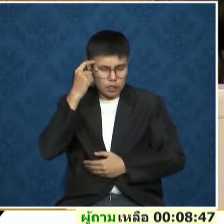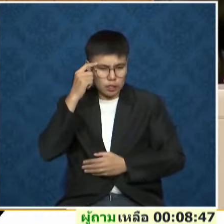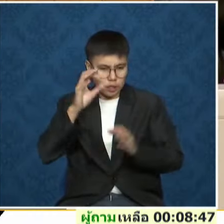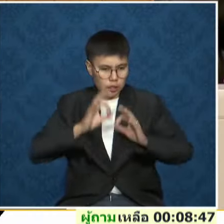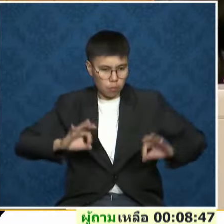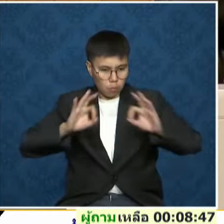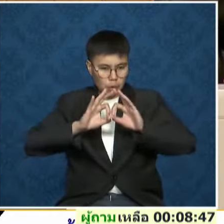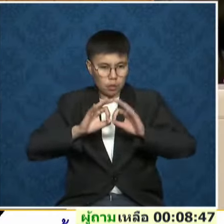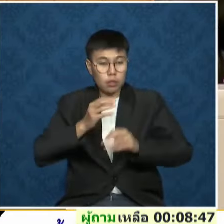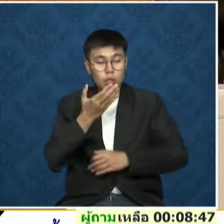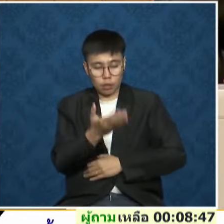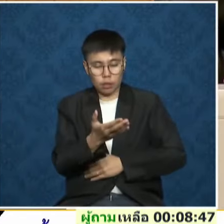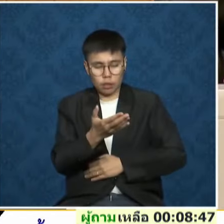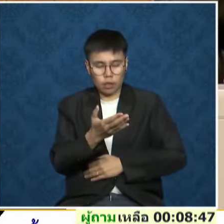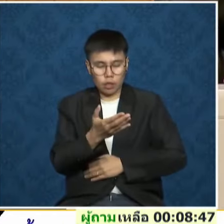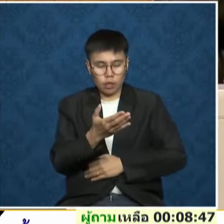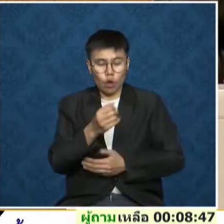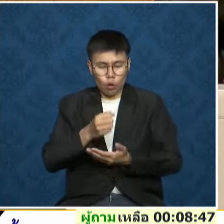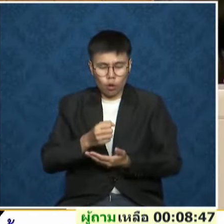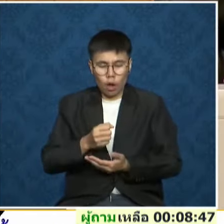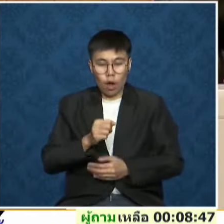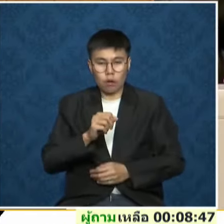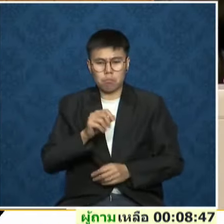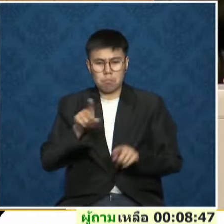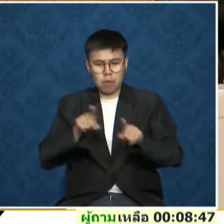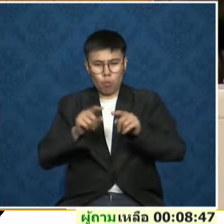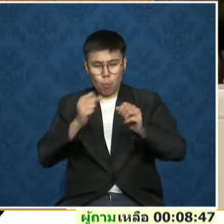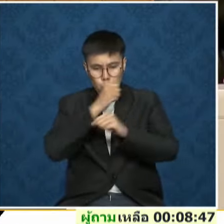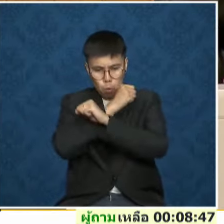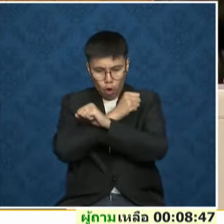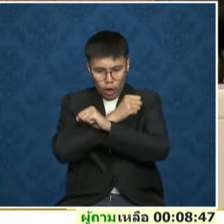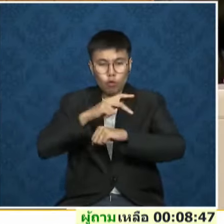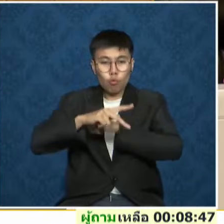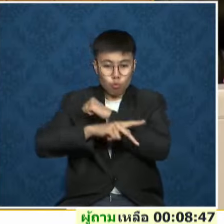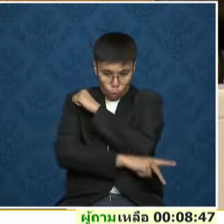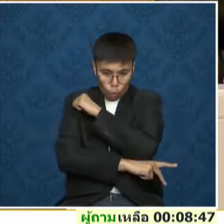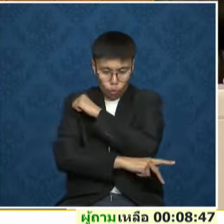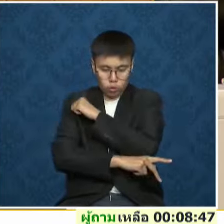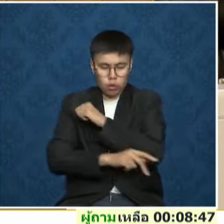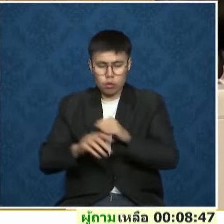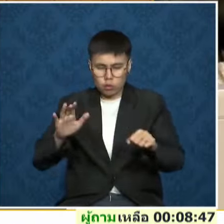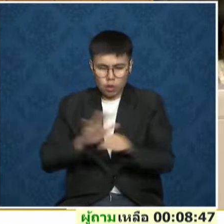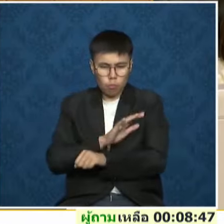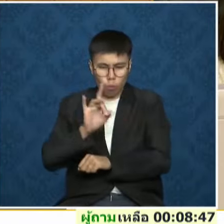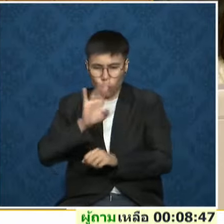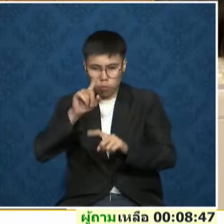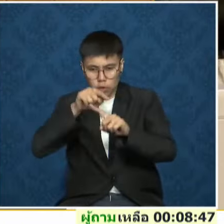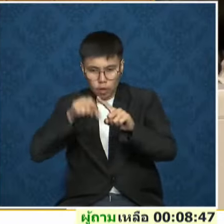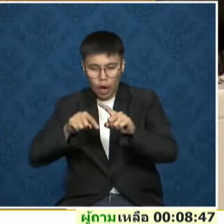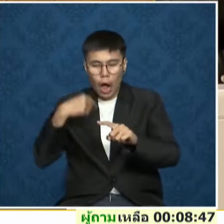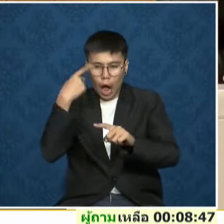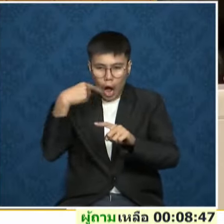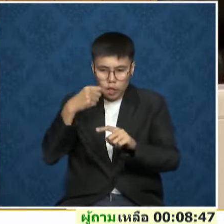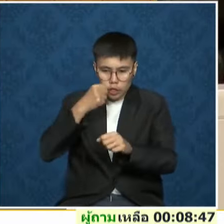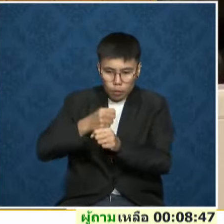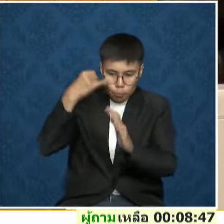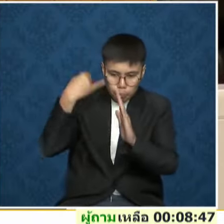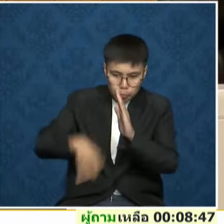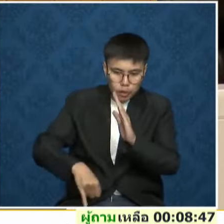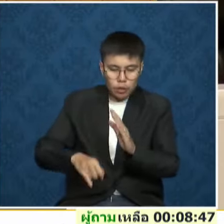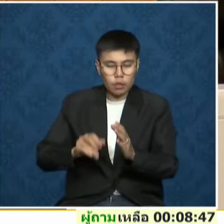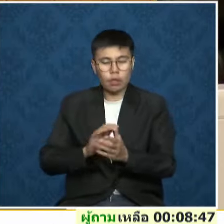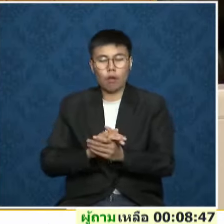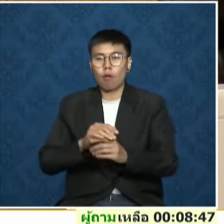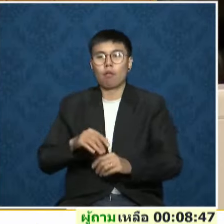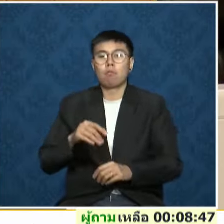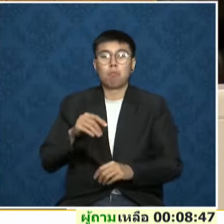ครับที่จะปราบปรามเรื่องเหล่านี้ให้อย่างเต็มที่แล้วคนผิดจะต้องได้รับผิดอย่างแน่นอนไม่มีการปกป้